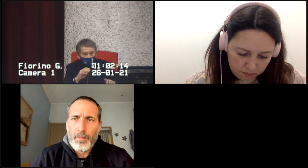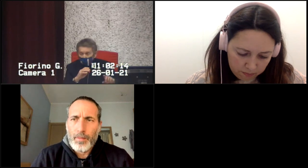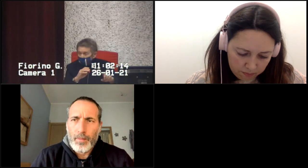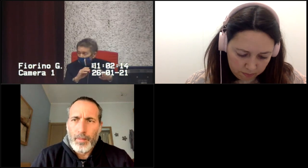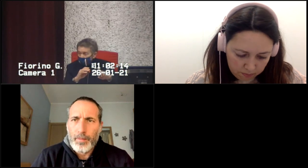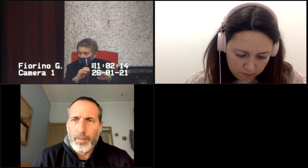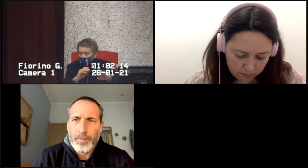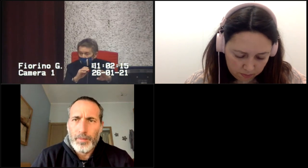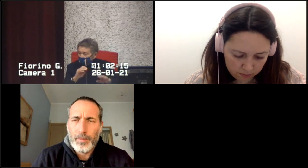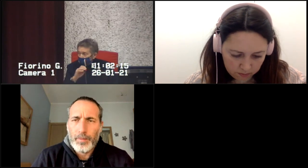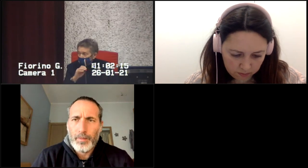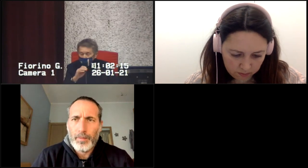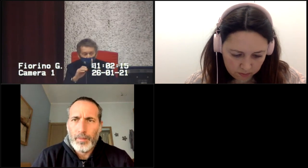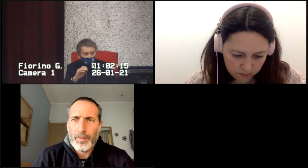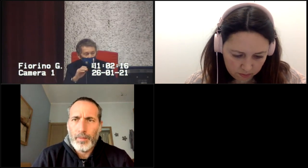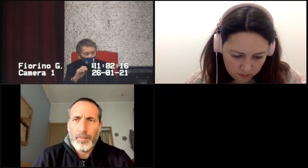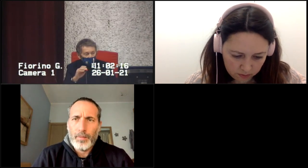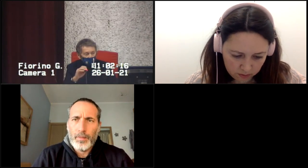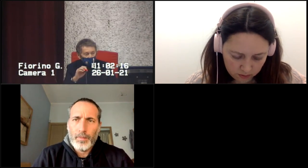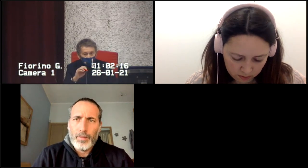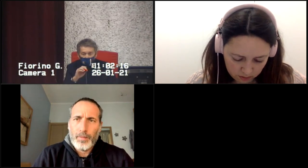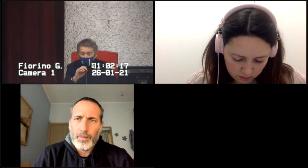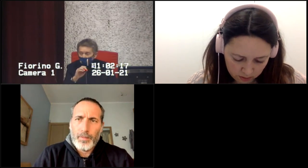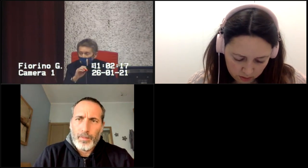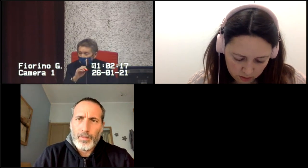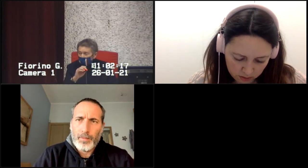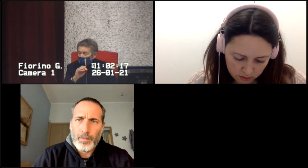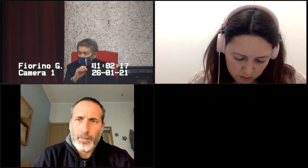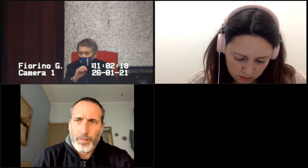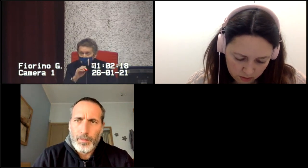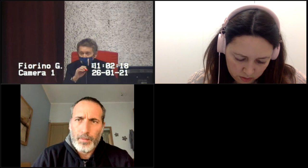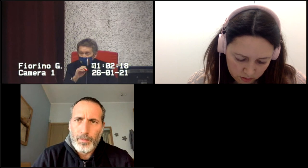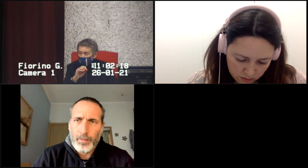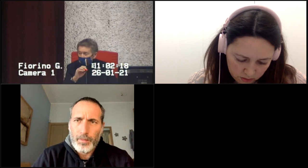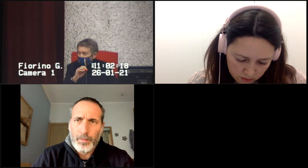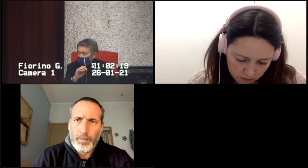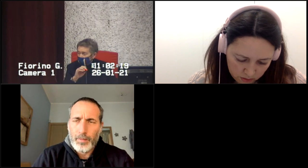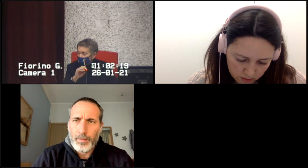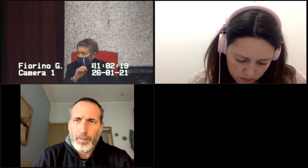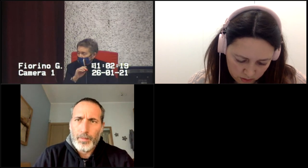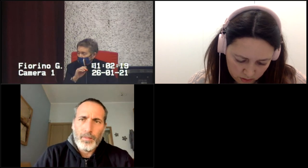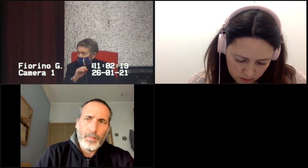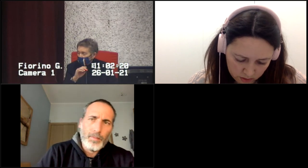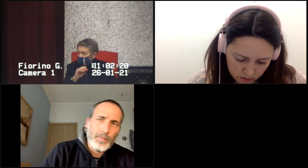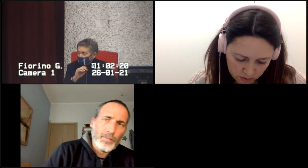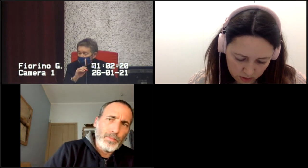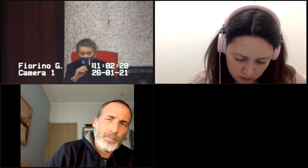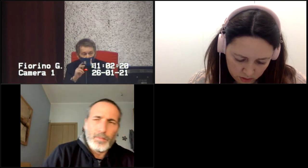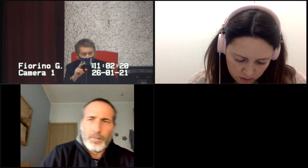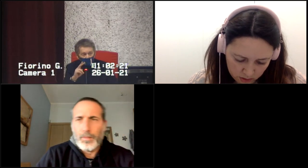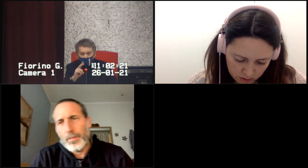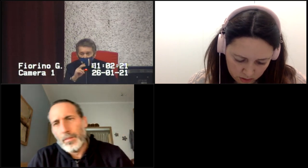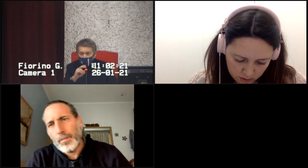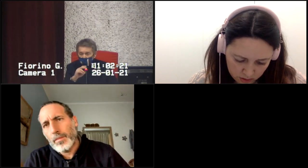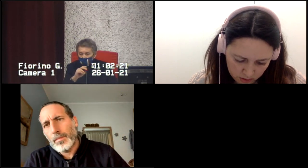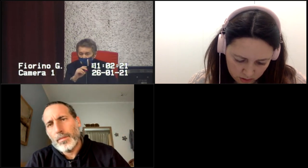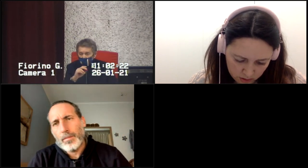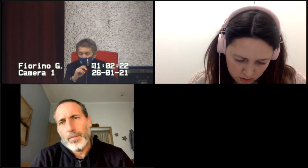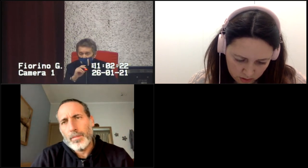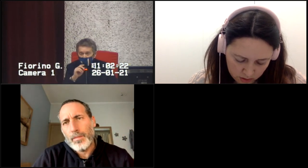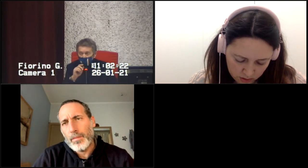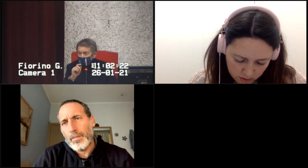No, un momento solo, colleghi, perché c'era il consigliere Galante che mi aveva chiesto all'inizio del consiglio pochi minuti